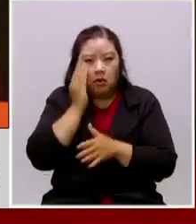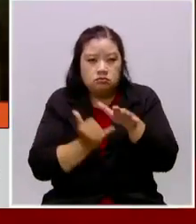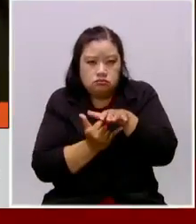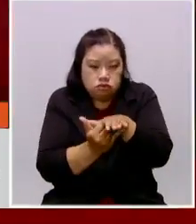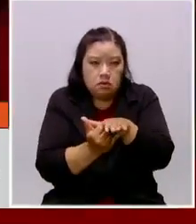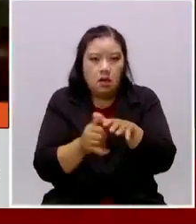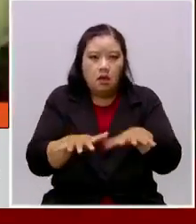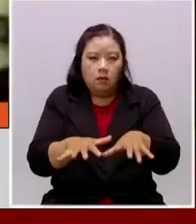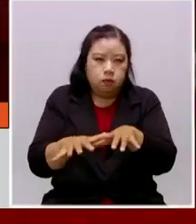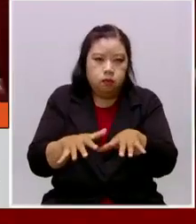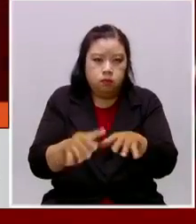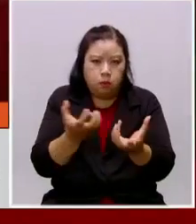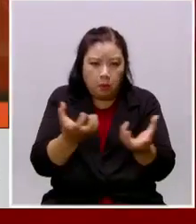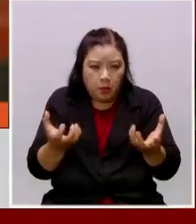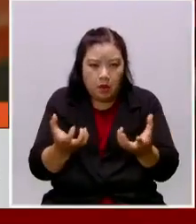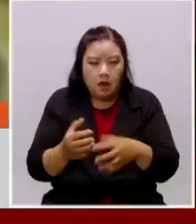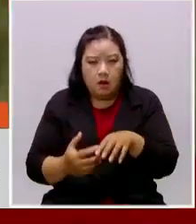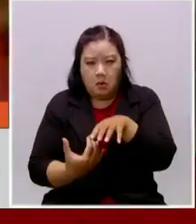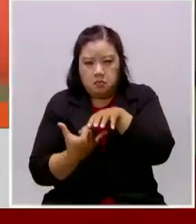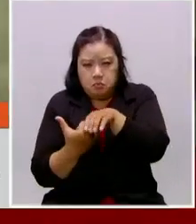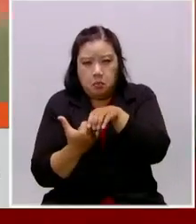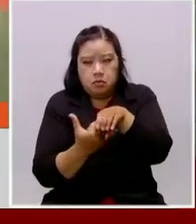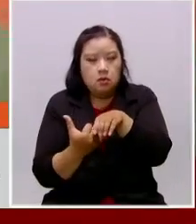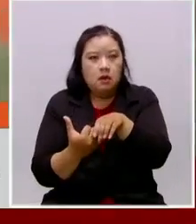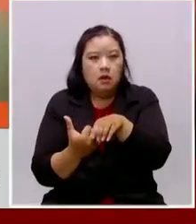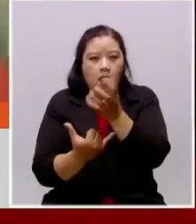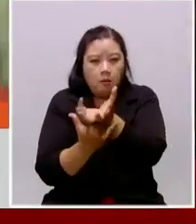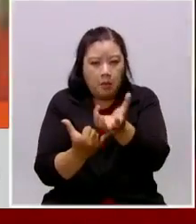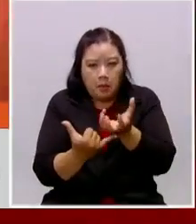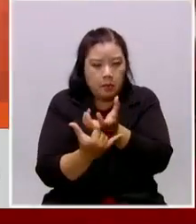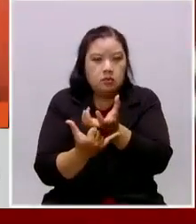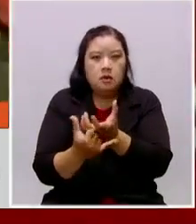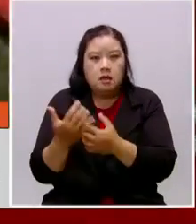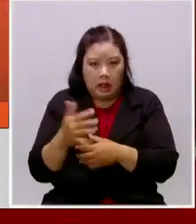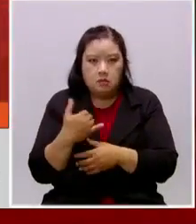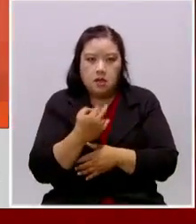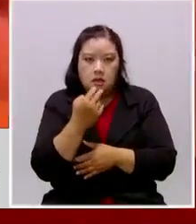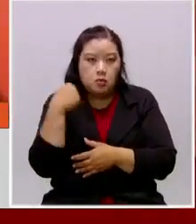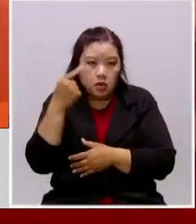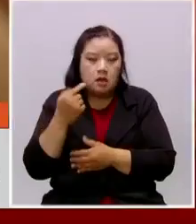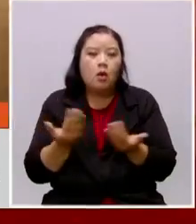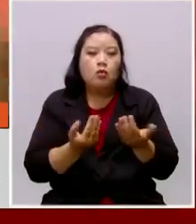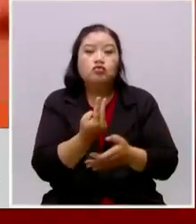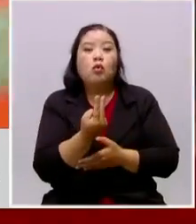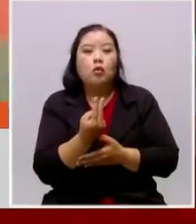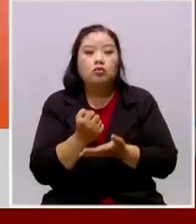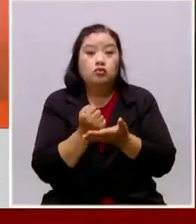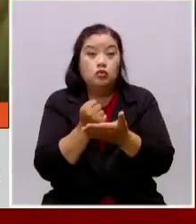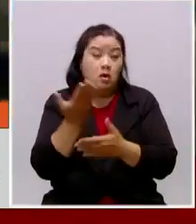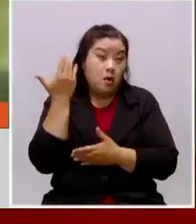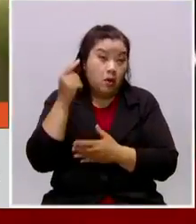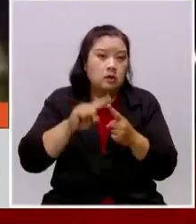ครับเป็นซากแผ่นดินไหวเจ้าหน้าที่กู้ภยเนี่ยช่วยชีวิต 2แม่ลูกจากใต้ซากปรักหักพังเมื่อวานนี้ 10